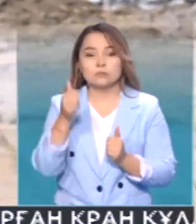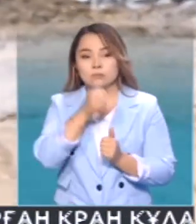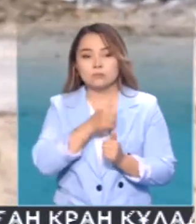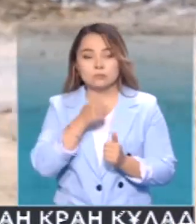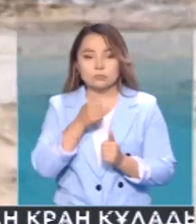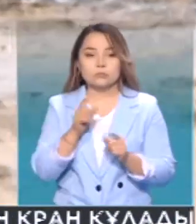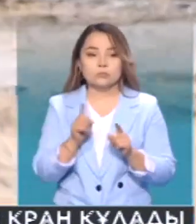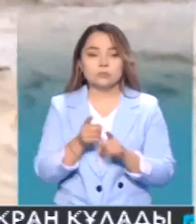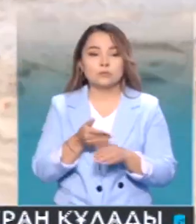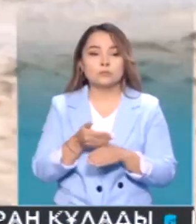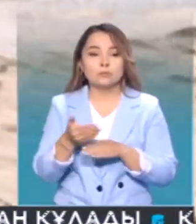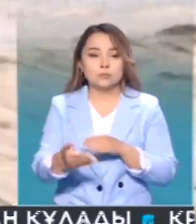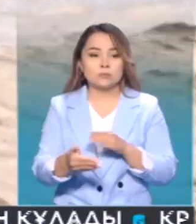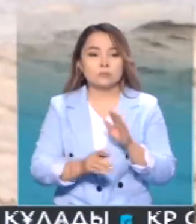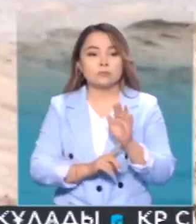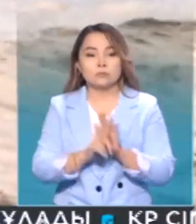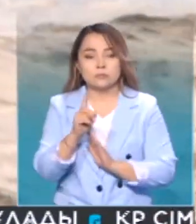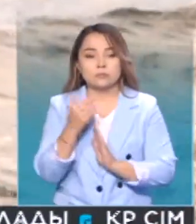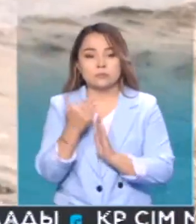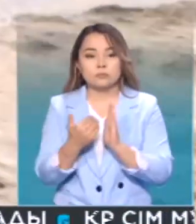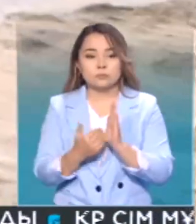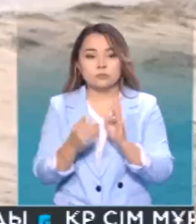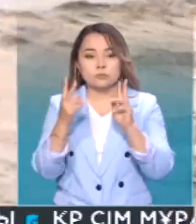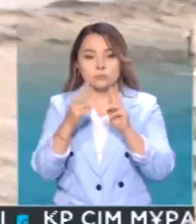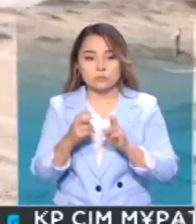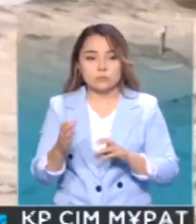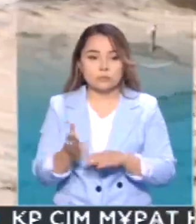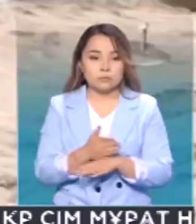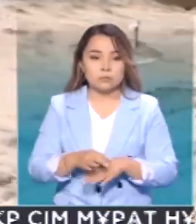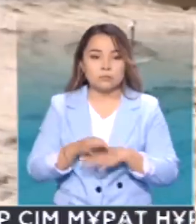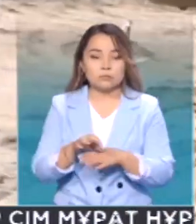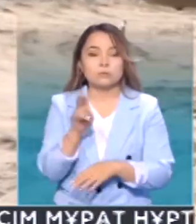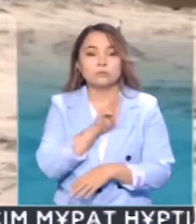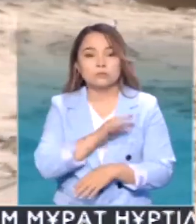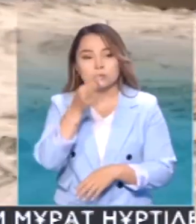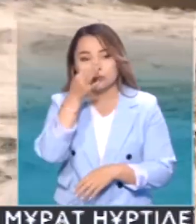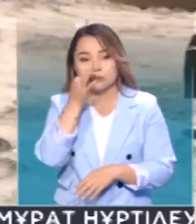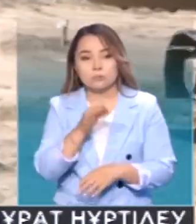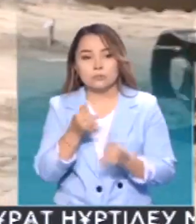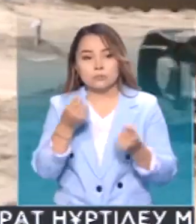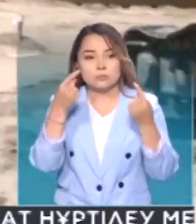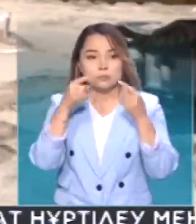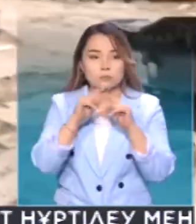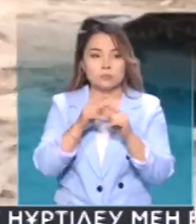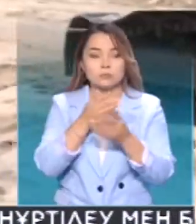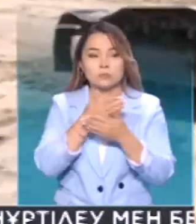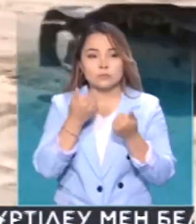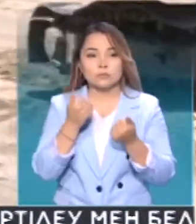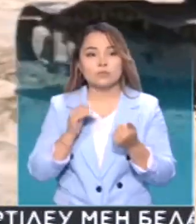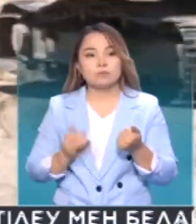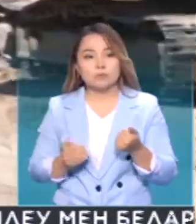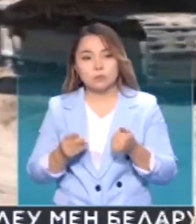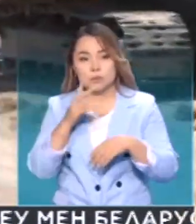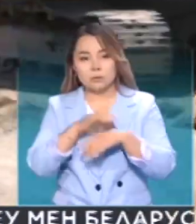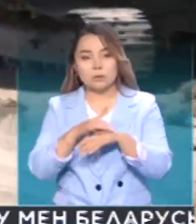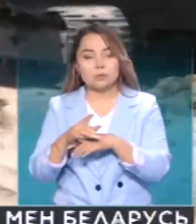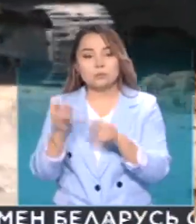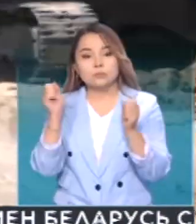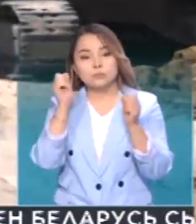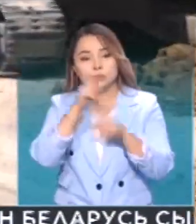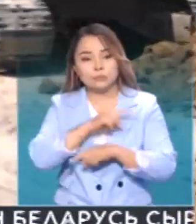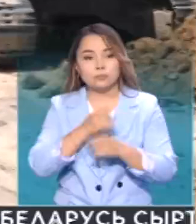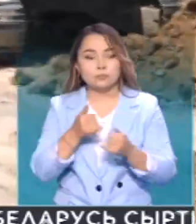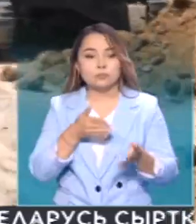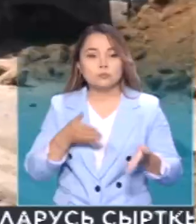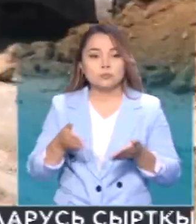Себебі барлық жоба ведомстволық сараптамадан өткен. Сол арқылы жұмыс тәжірибесі техникасы жоқ фирмалар анықталған. Бұл өз кезегінде